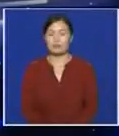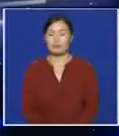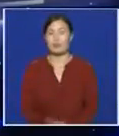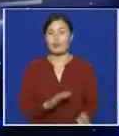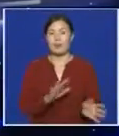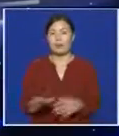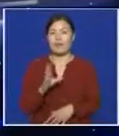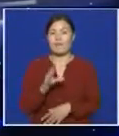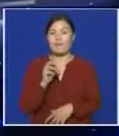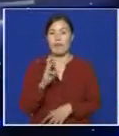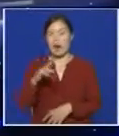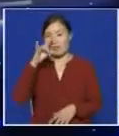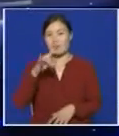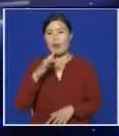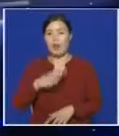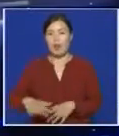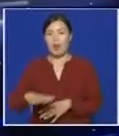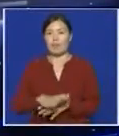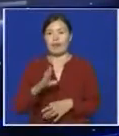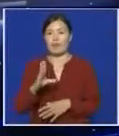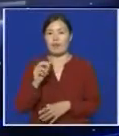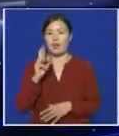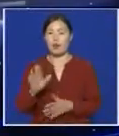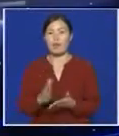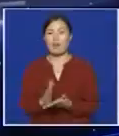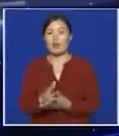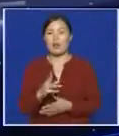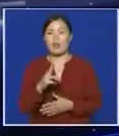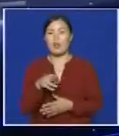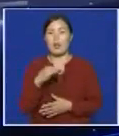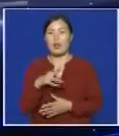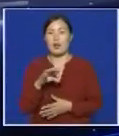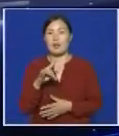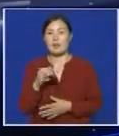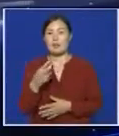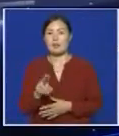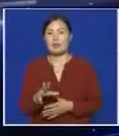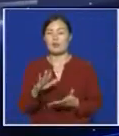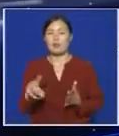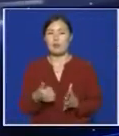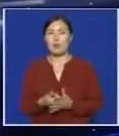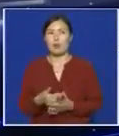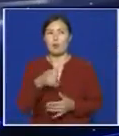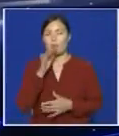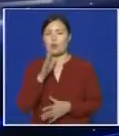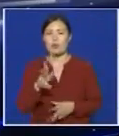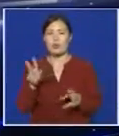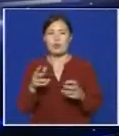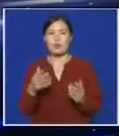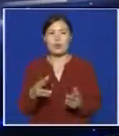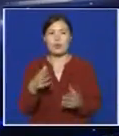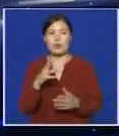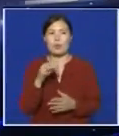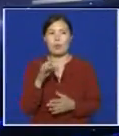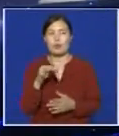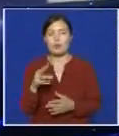Прошедший век был для казахского народа веком политических репрессий. Официальная история до сих пор не может назвать точные цифры